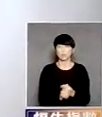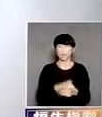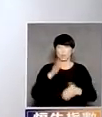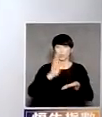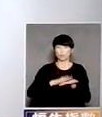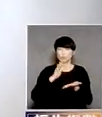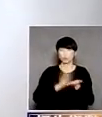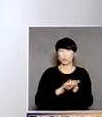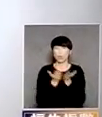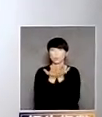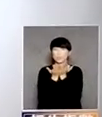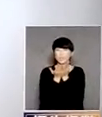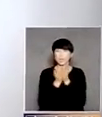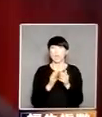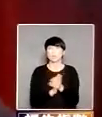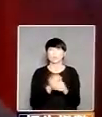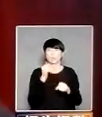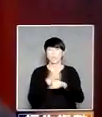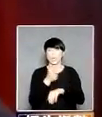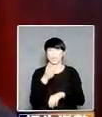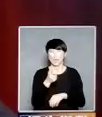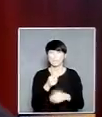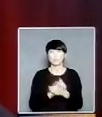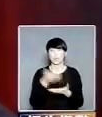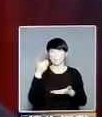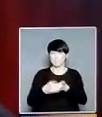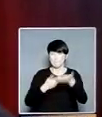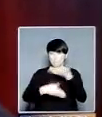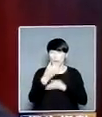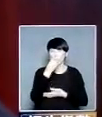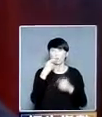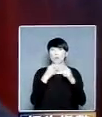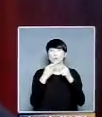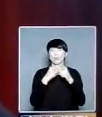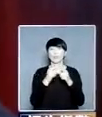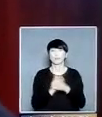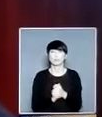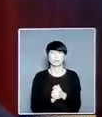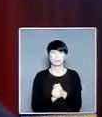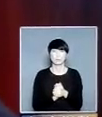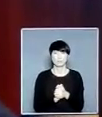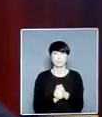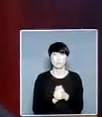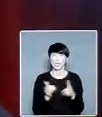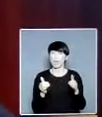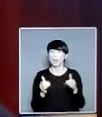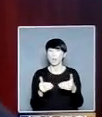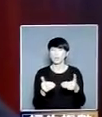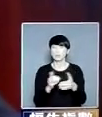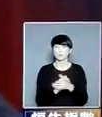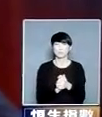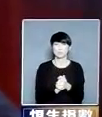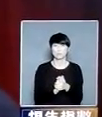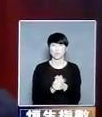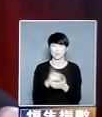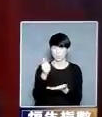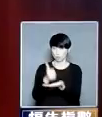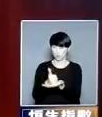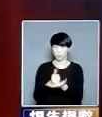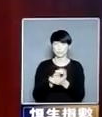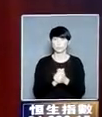香港人的利益。 请你坐低。你问题提了出来，请你坐低。行政长